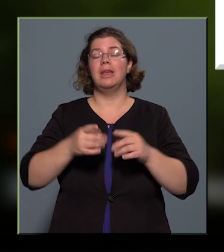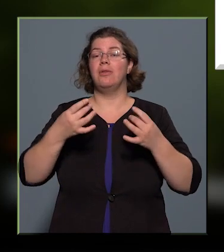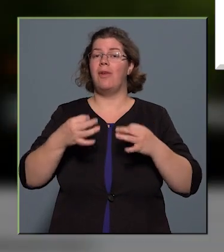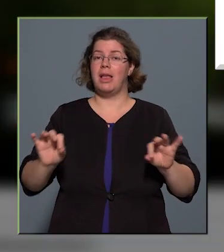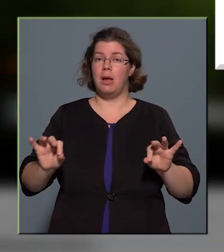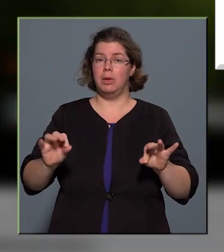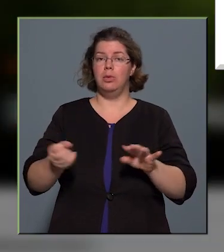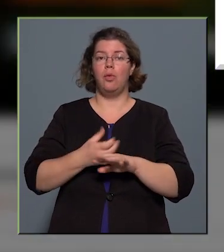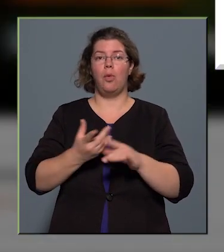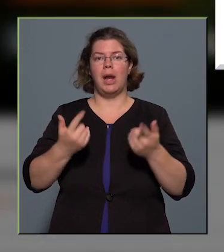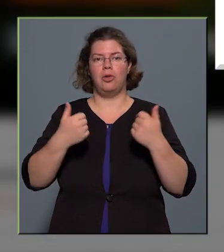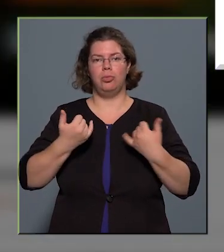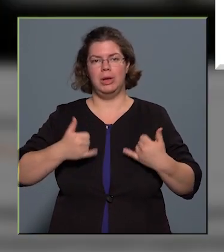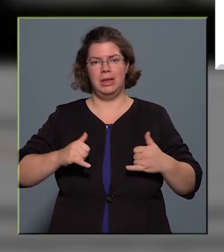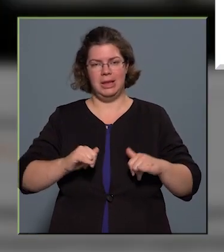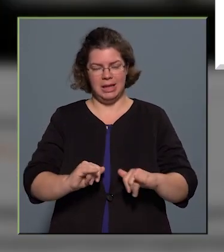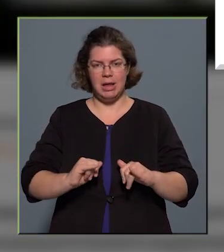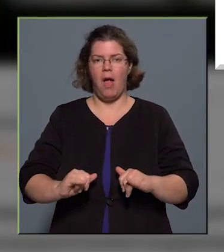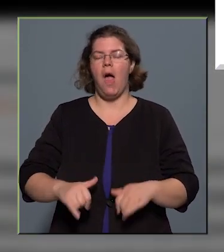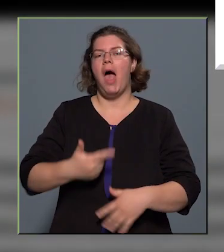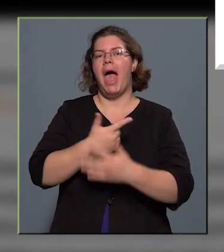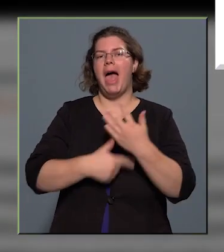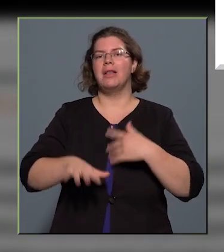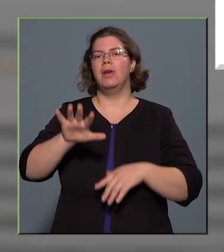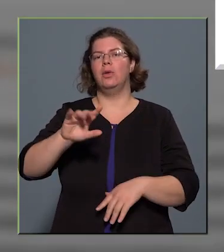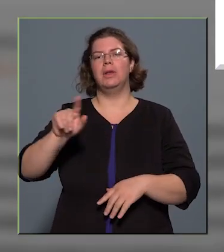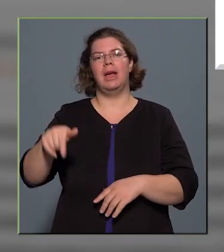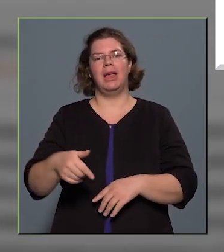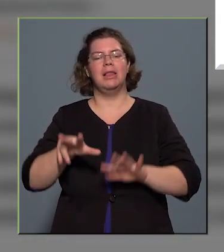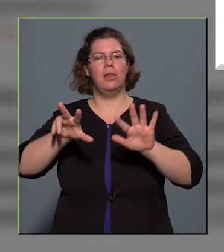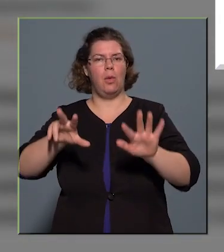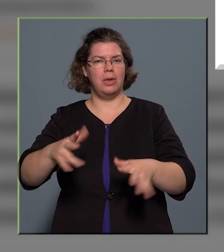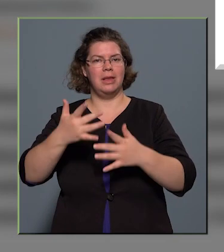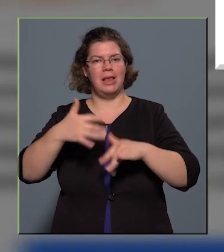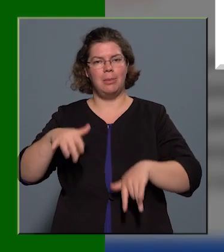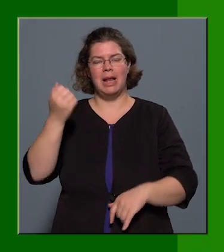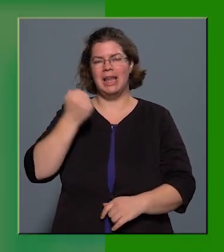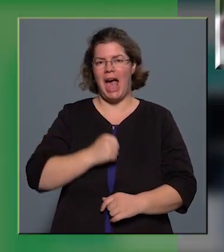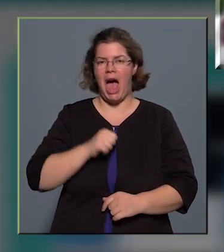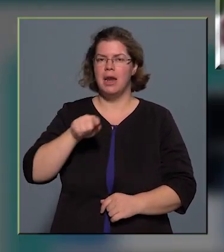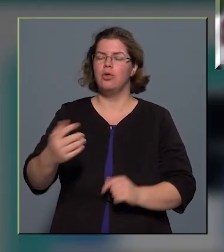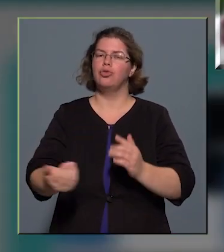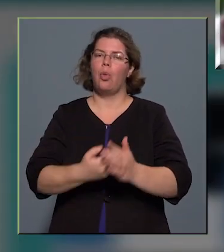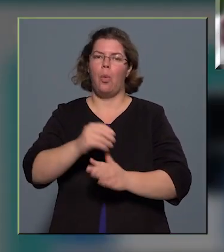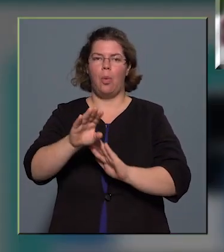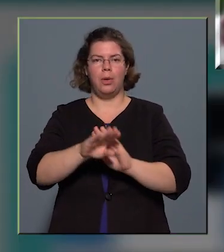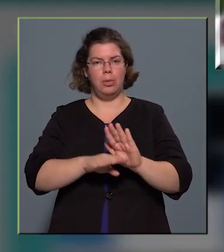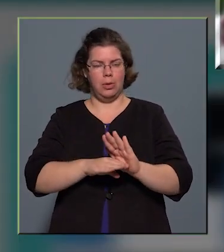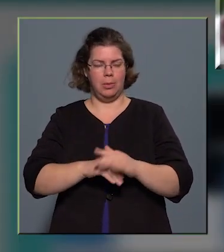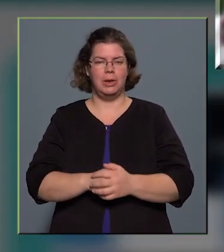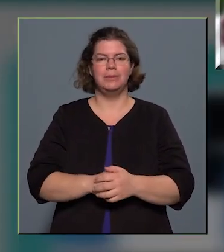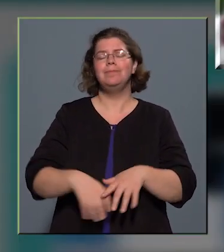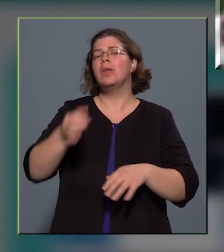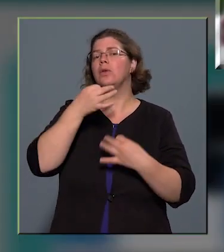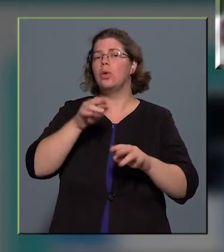felszabaduló forrásból indítja el a 75,8 milliárdos keretösszegű új programot. Szólunk arról is, hogy